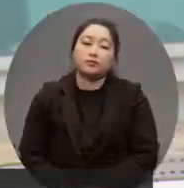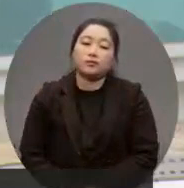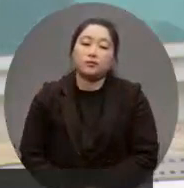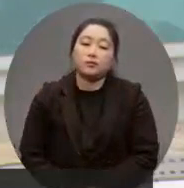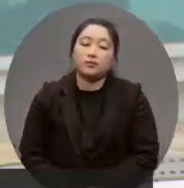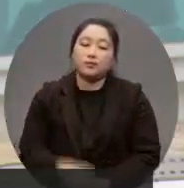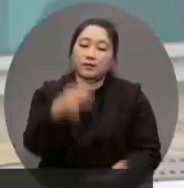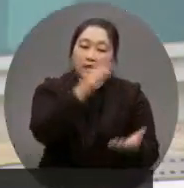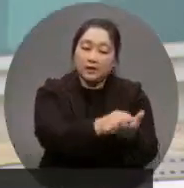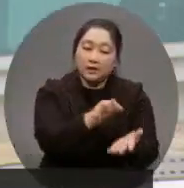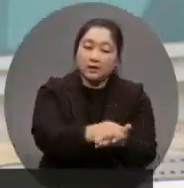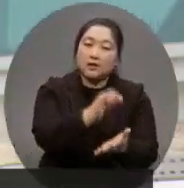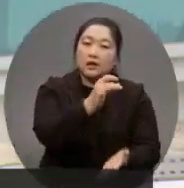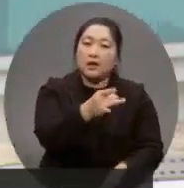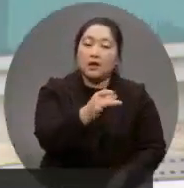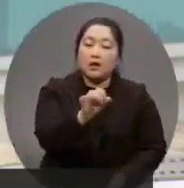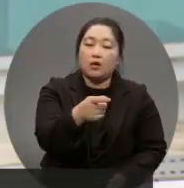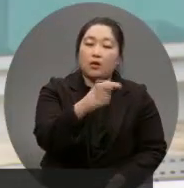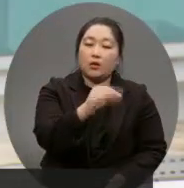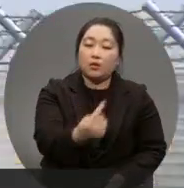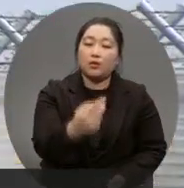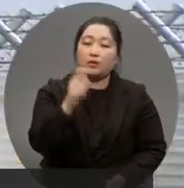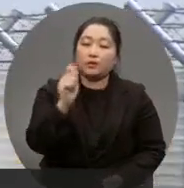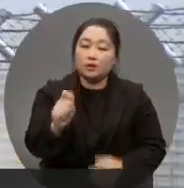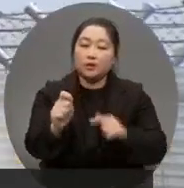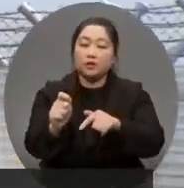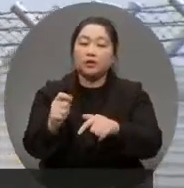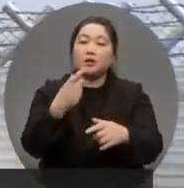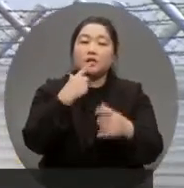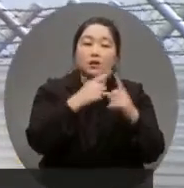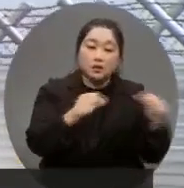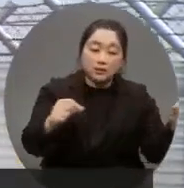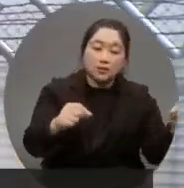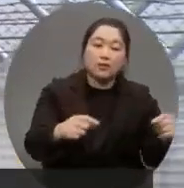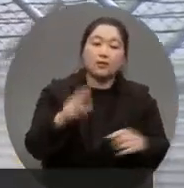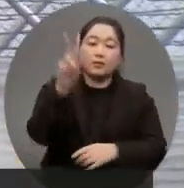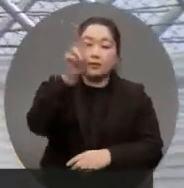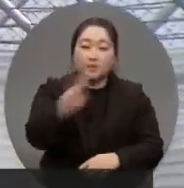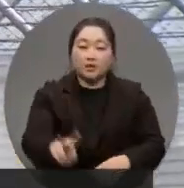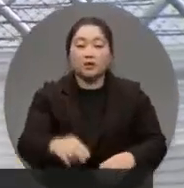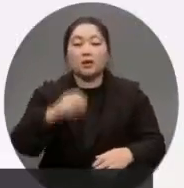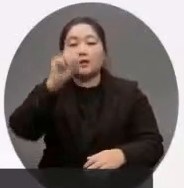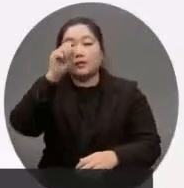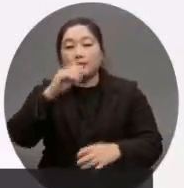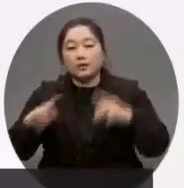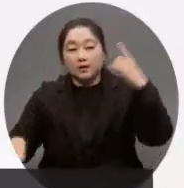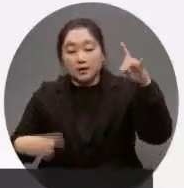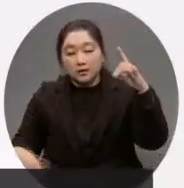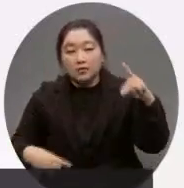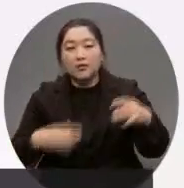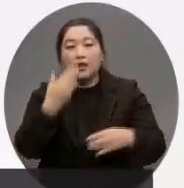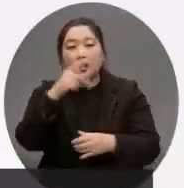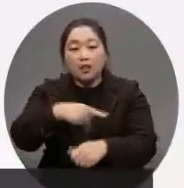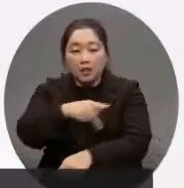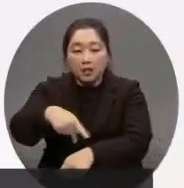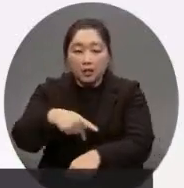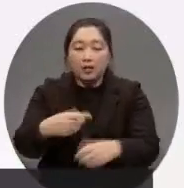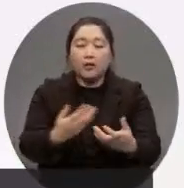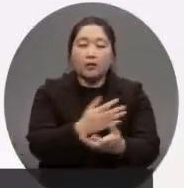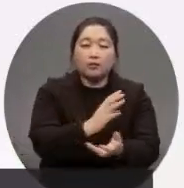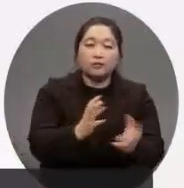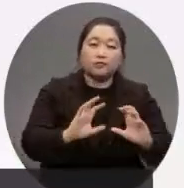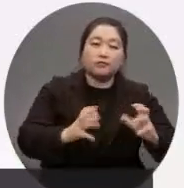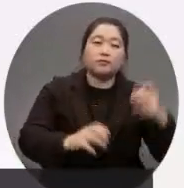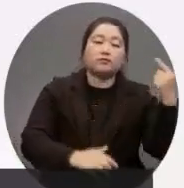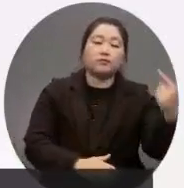저비용 항공사인 에어로케이와 티웨이 항공이 일본과 베트남, 태국과 필리핀 등 6개국에 경쟁적으로 정기